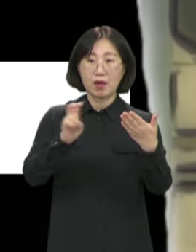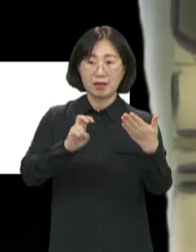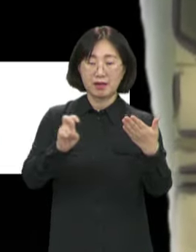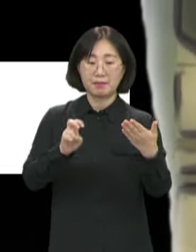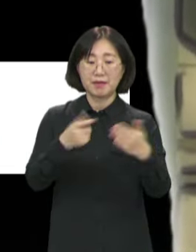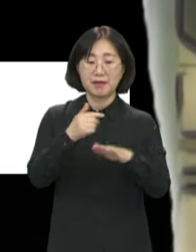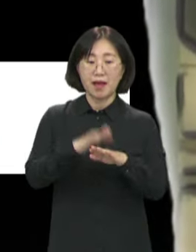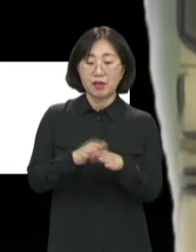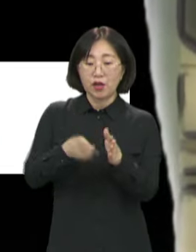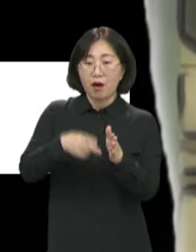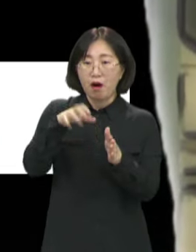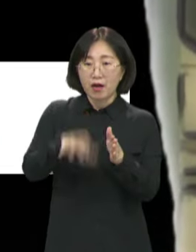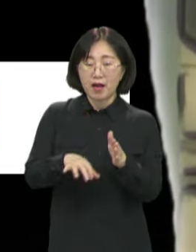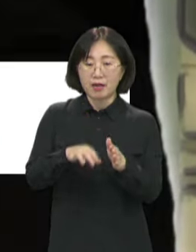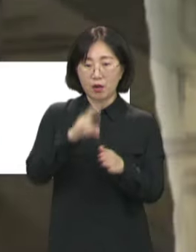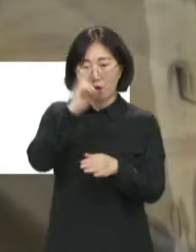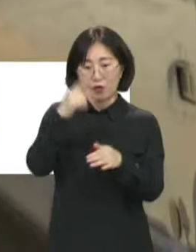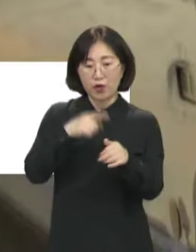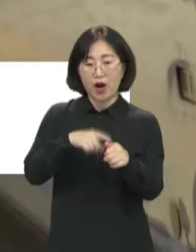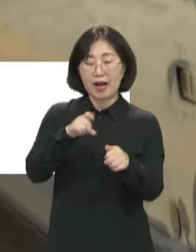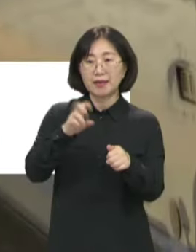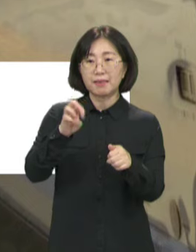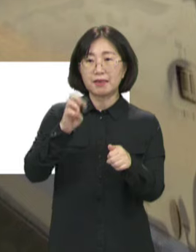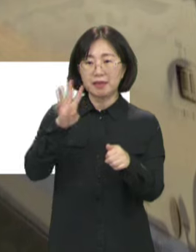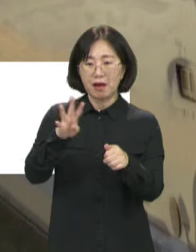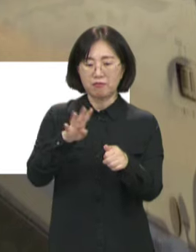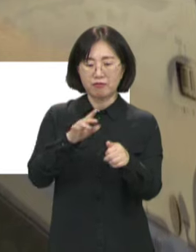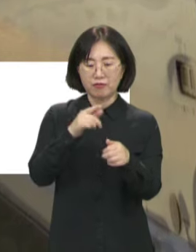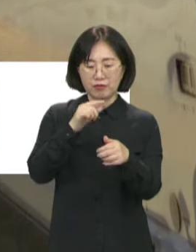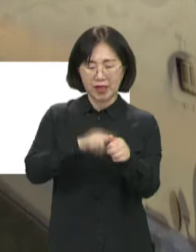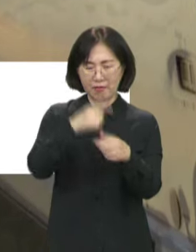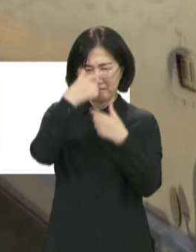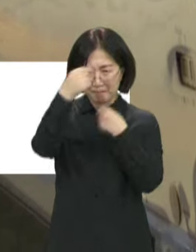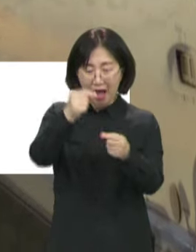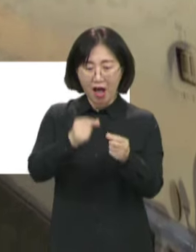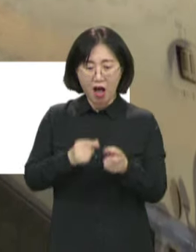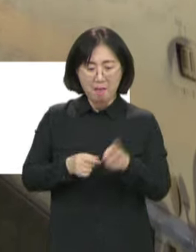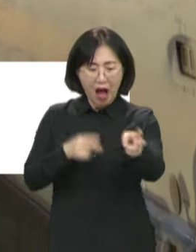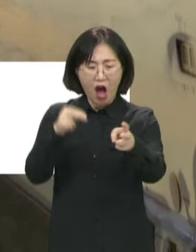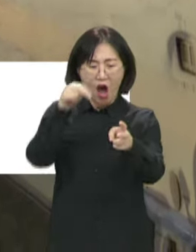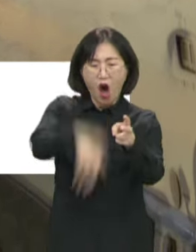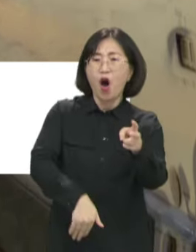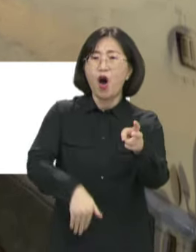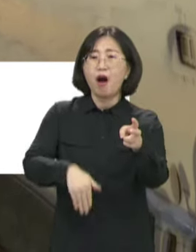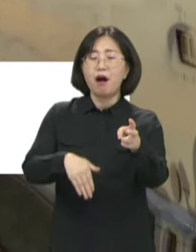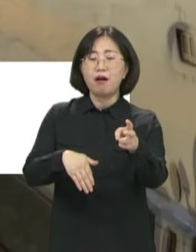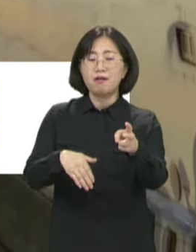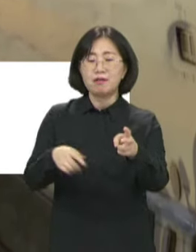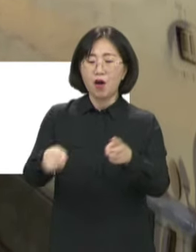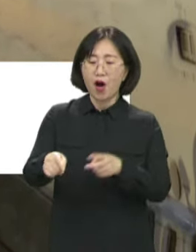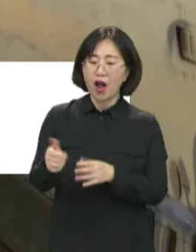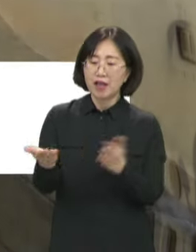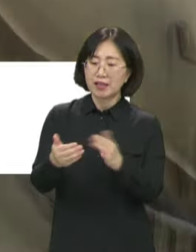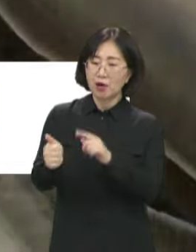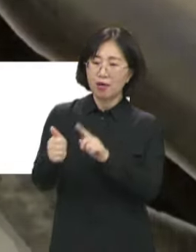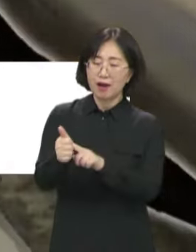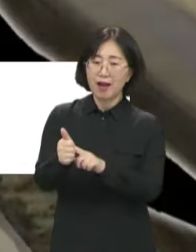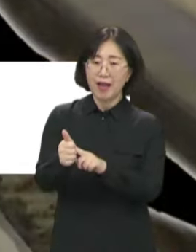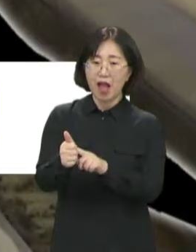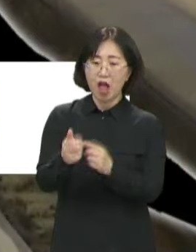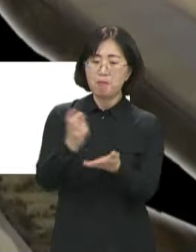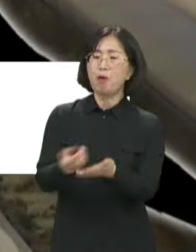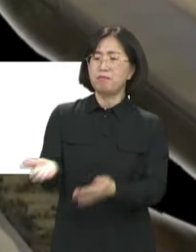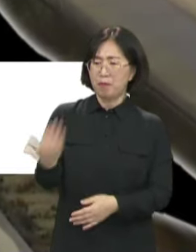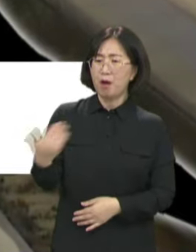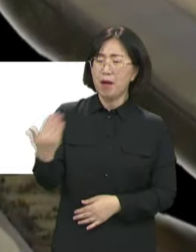20일 대전역에서 오후 11시 34분 정시에 출발한 열차를 놓치자 승강장에 있던 역무원에게 관련